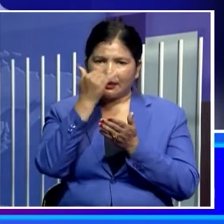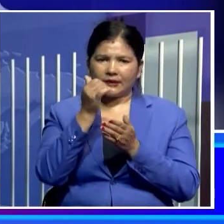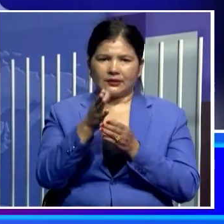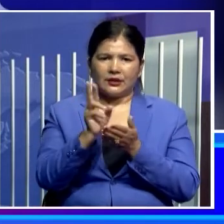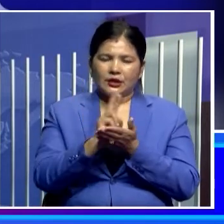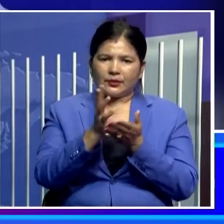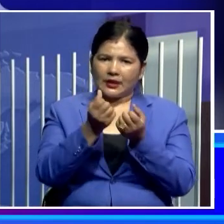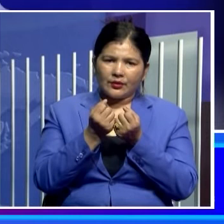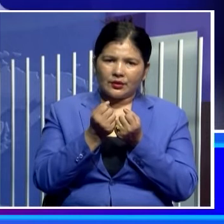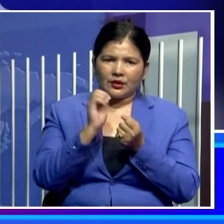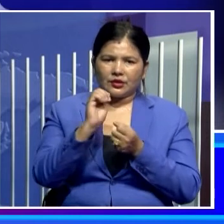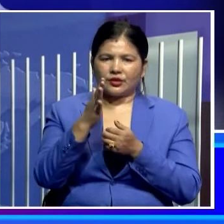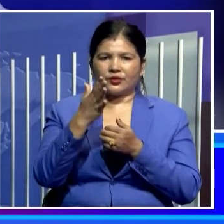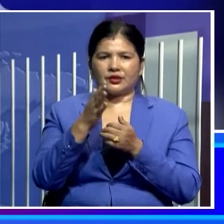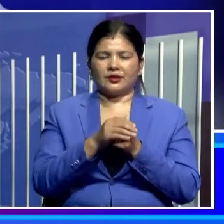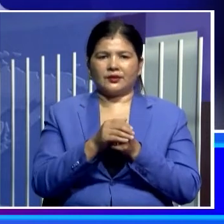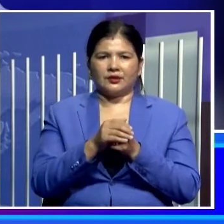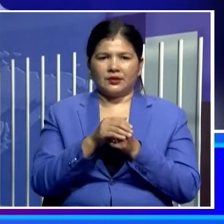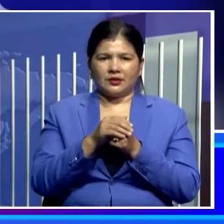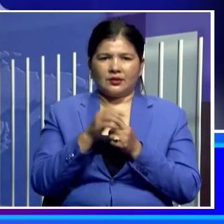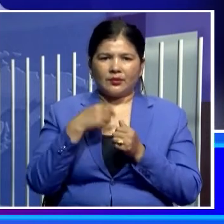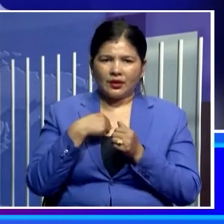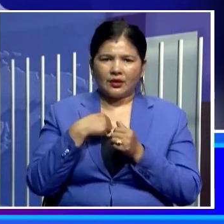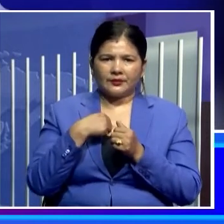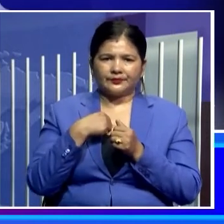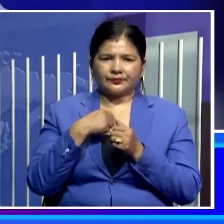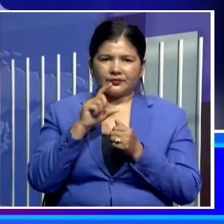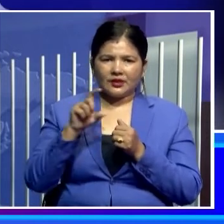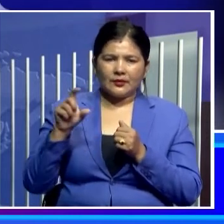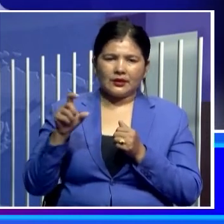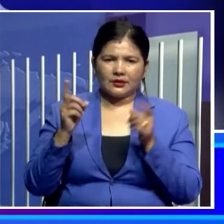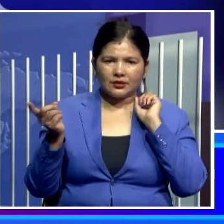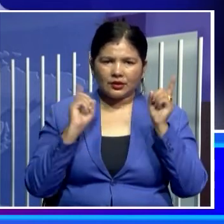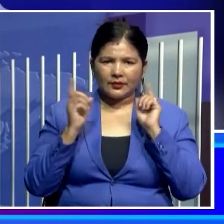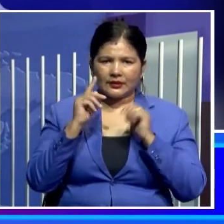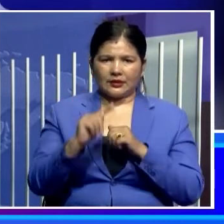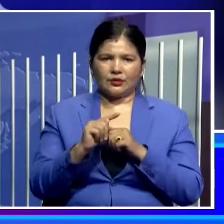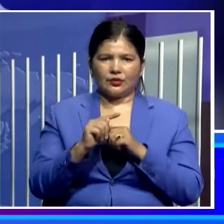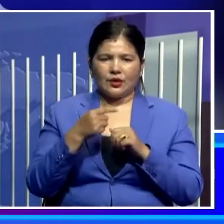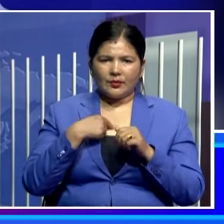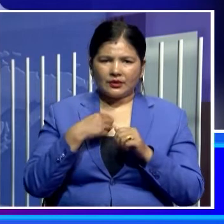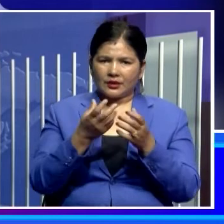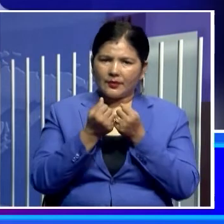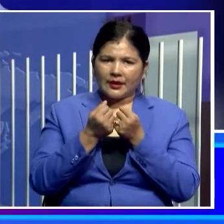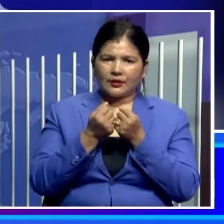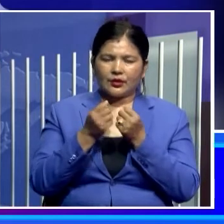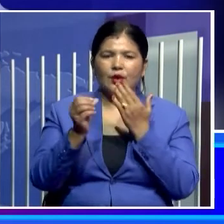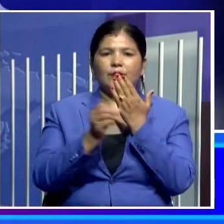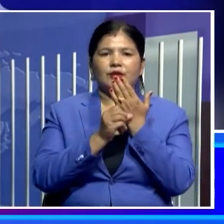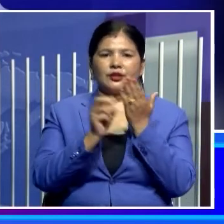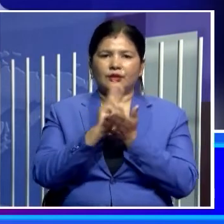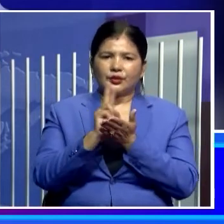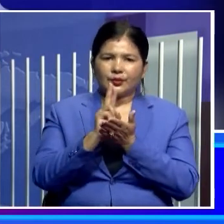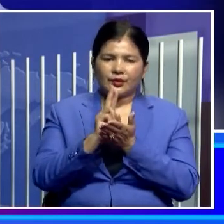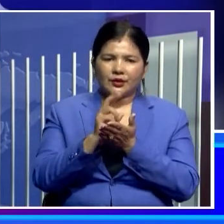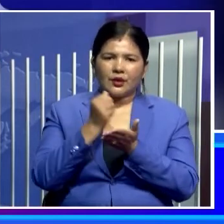नतिजा आउन सकेको छैन। म यहाँलाई नेपालगञ्ज नगरपालिकाको मसँग प्राप्त पछिल्लो परिणाम